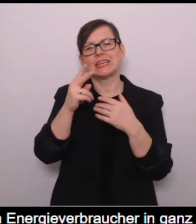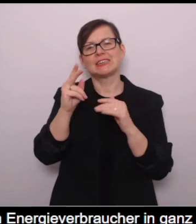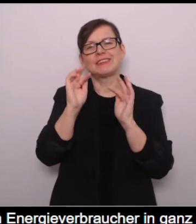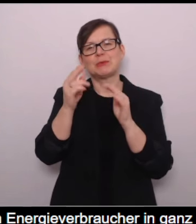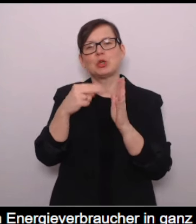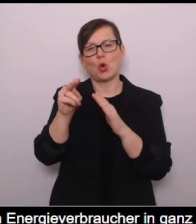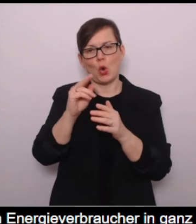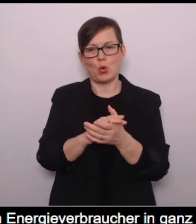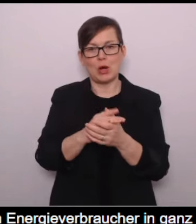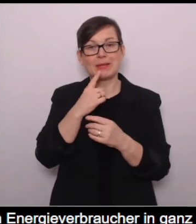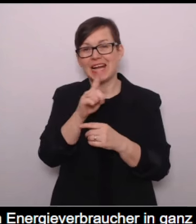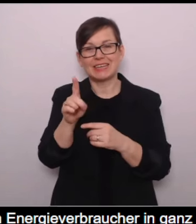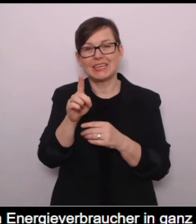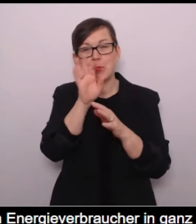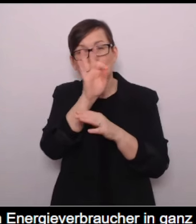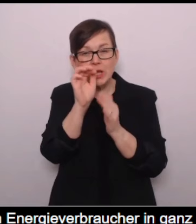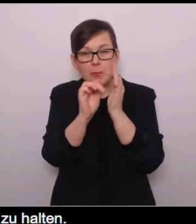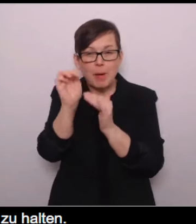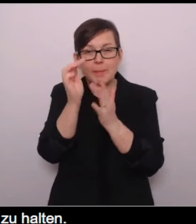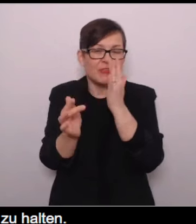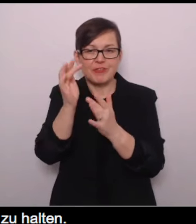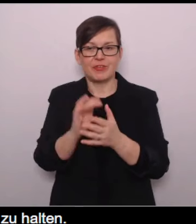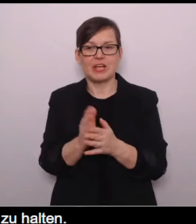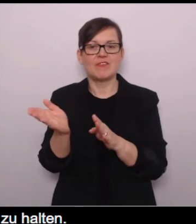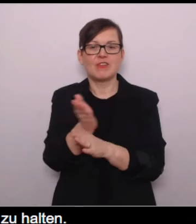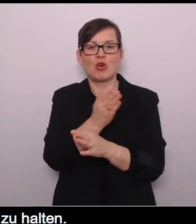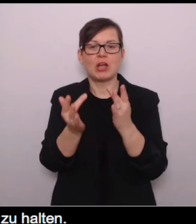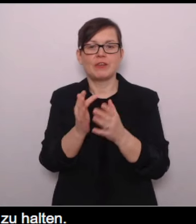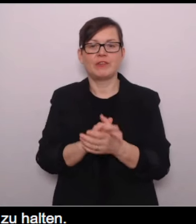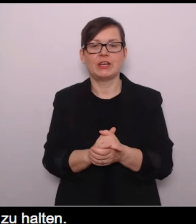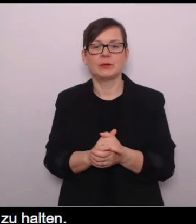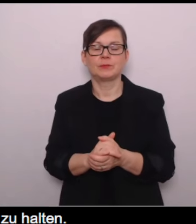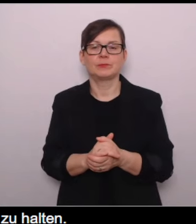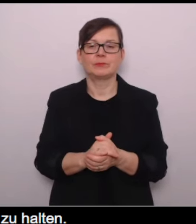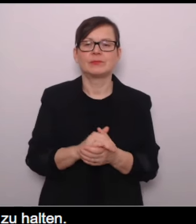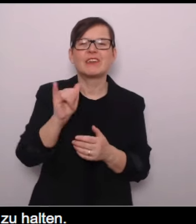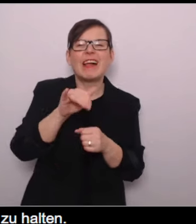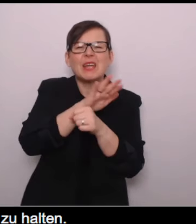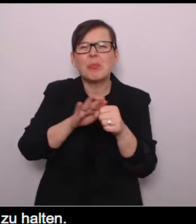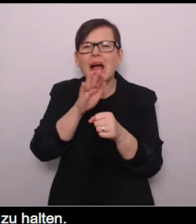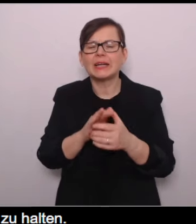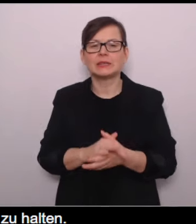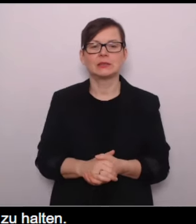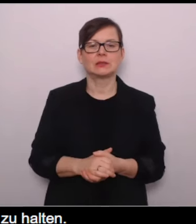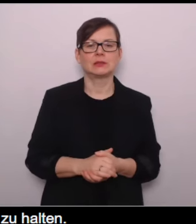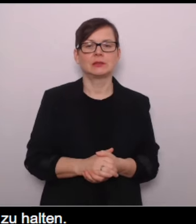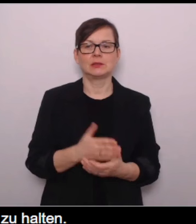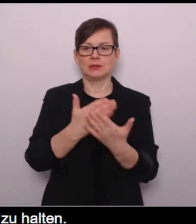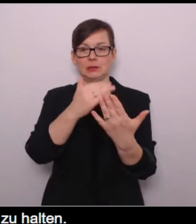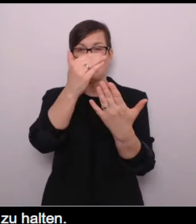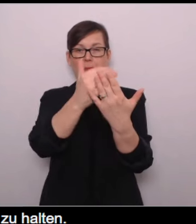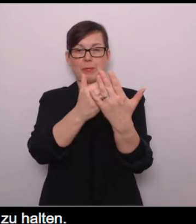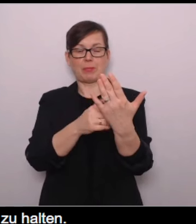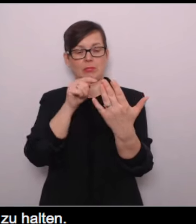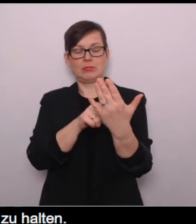Mittel für Feuerbereich steigen auf insgesamt 226 Millionen Euro. Aber es steht nicht da, um wie viel die steigen. Das wäre natürlich schon